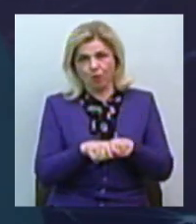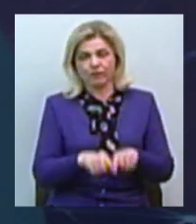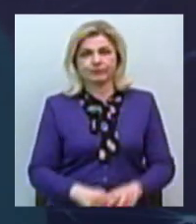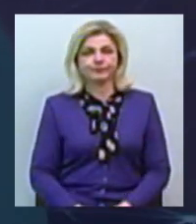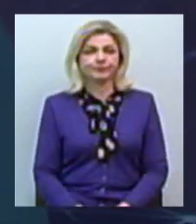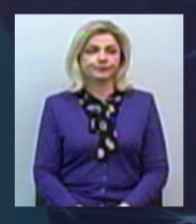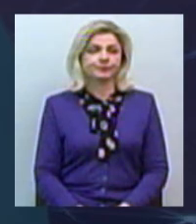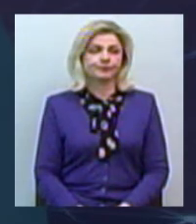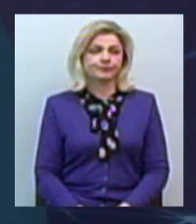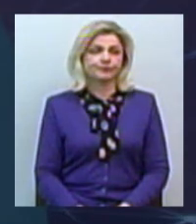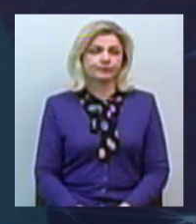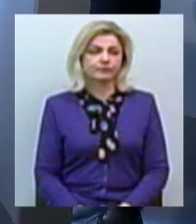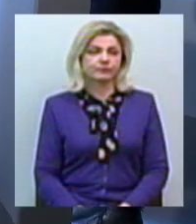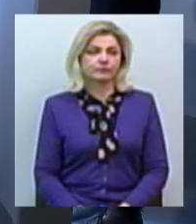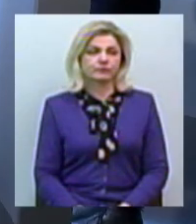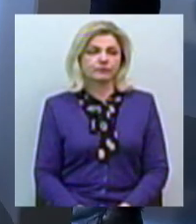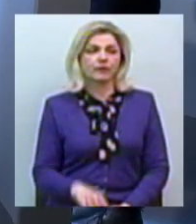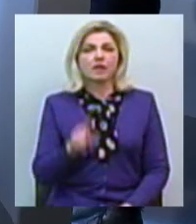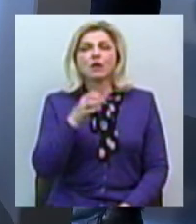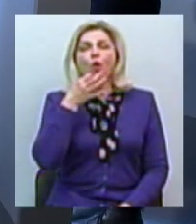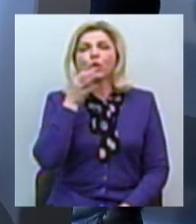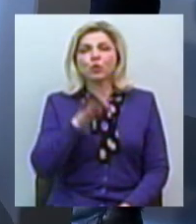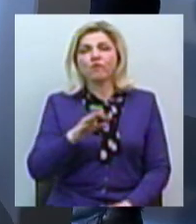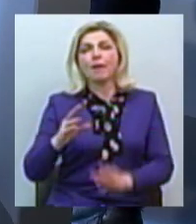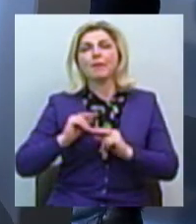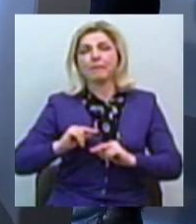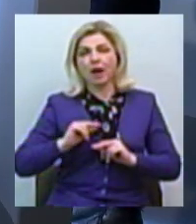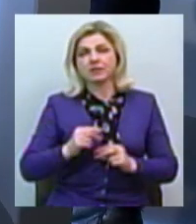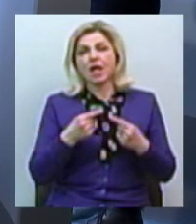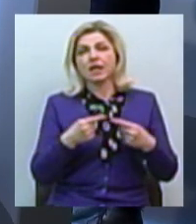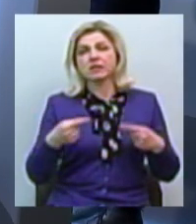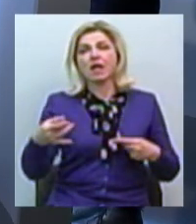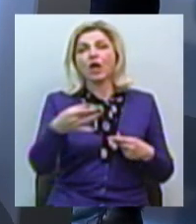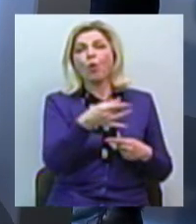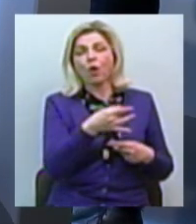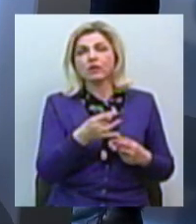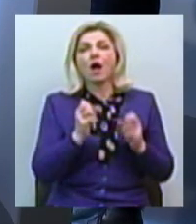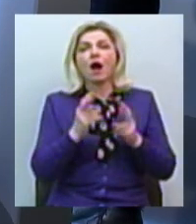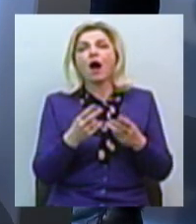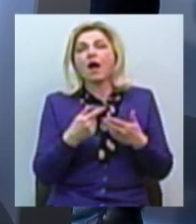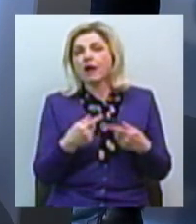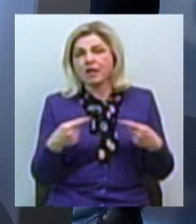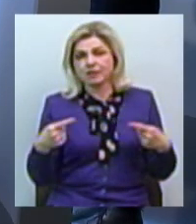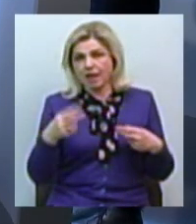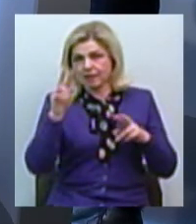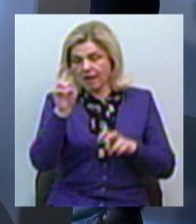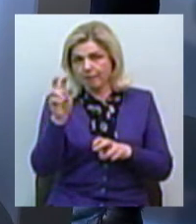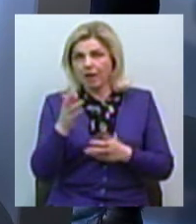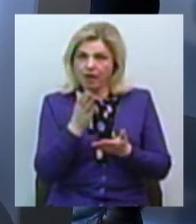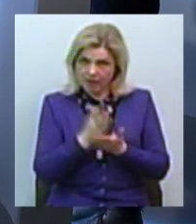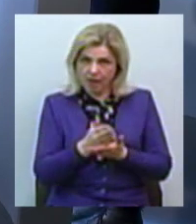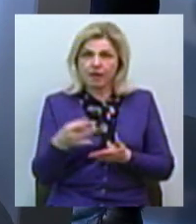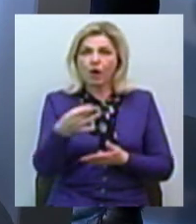знову запитання до вас, Михайло Лукаше. За досвідом співпраці з іншими регіонами, наскільки різні теми? Чи є такі регіони,